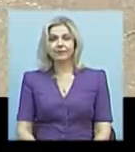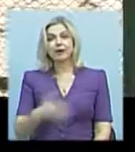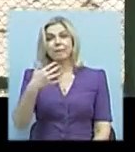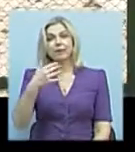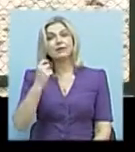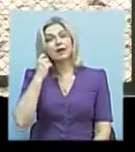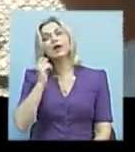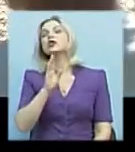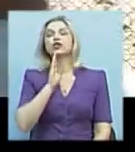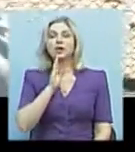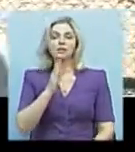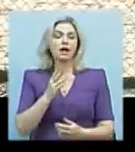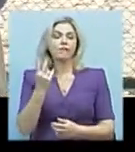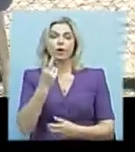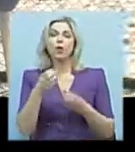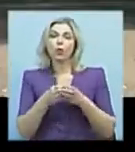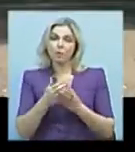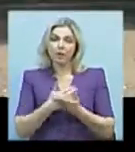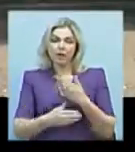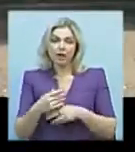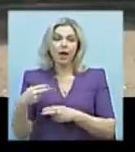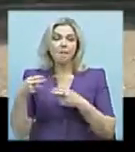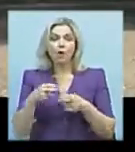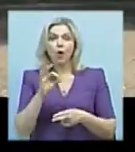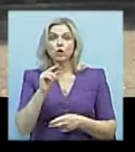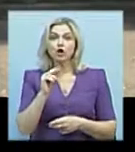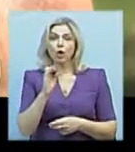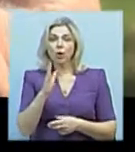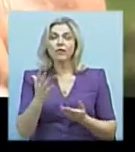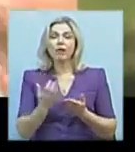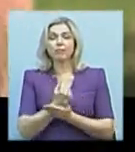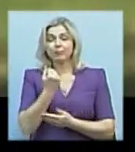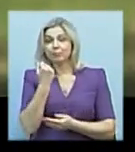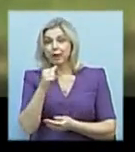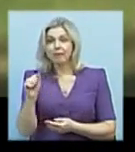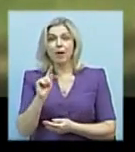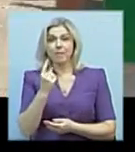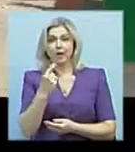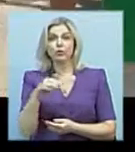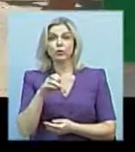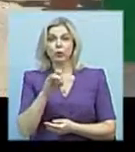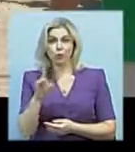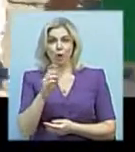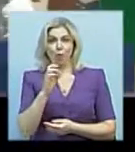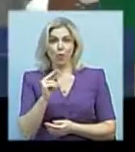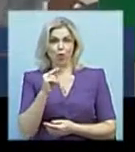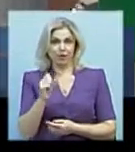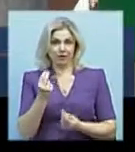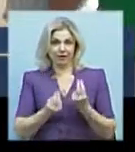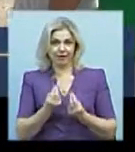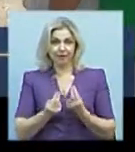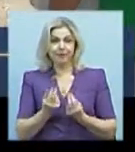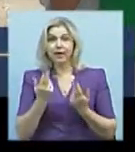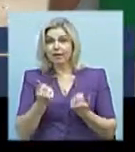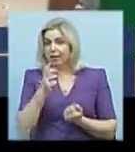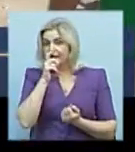Річна Лілія Калька має 2-ю групу інвалідності. Приїхала з Очакова, перемогла у першому турі бочі. Да, неплохо. Єдине, що